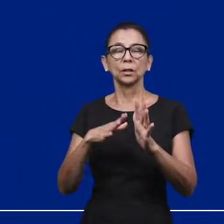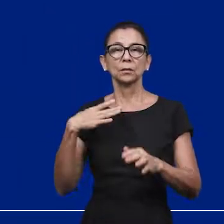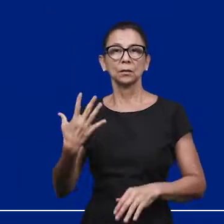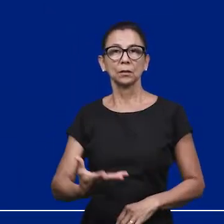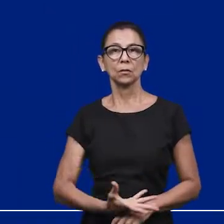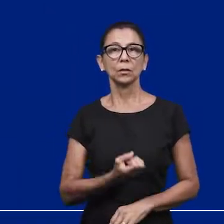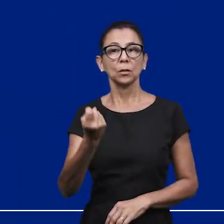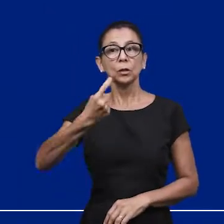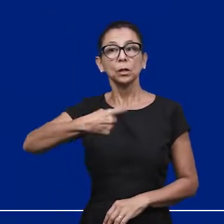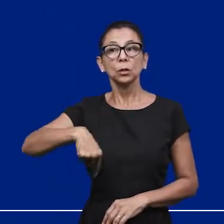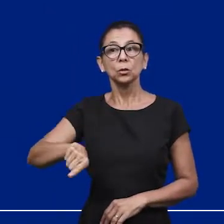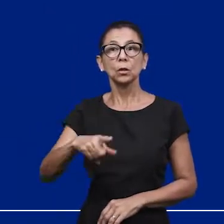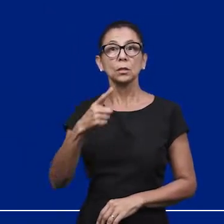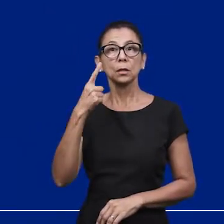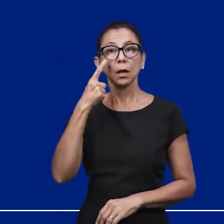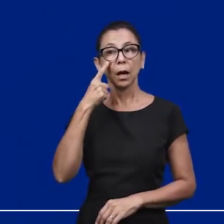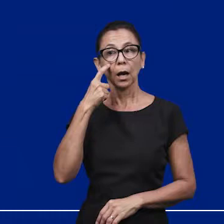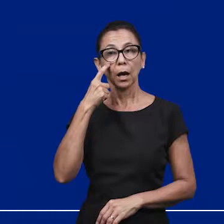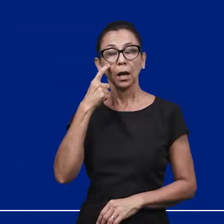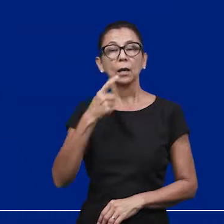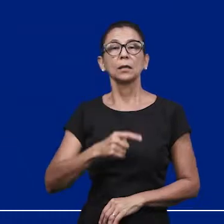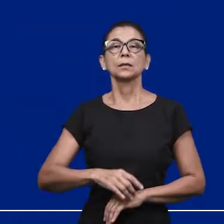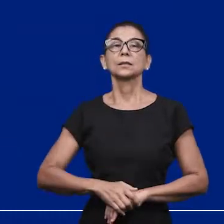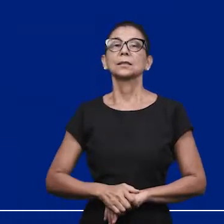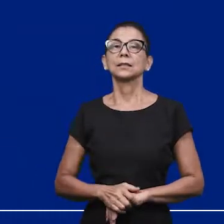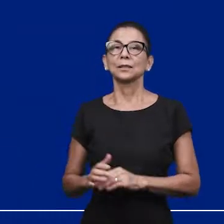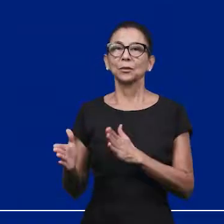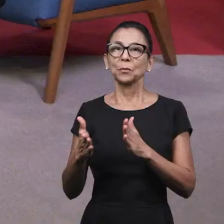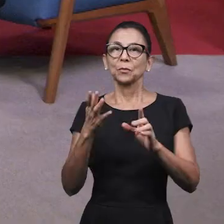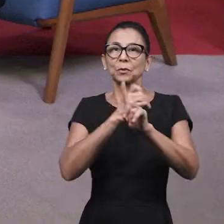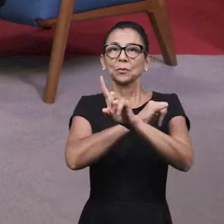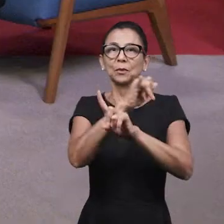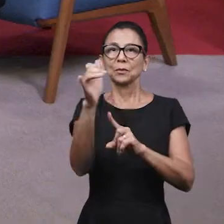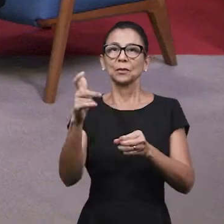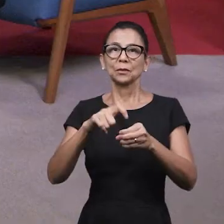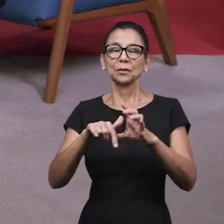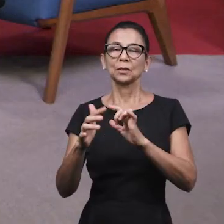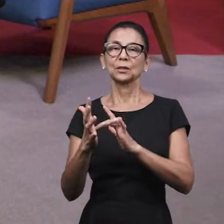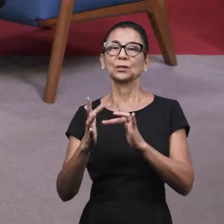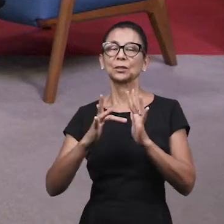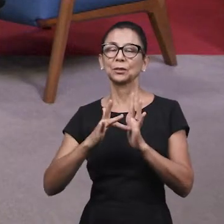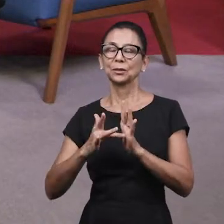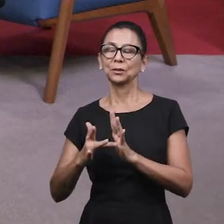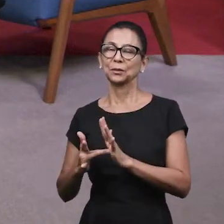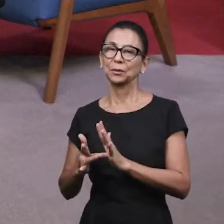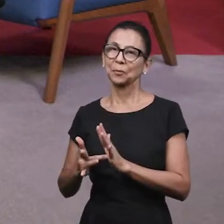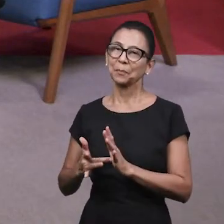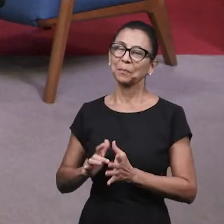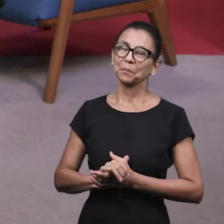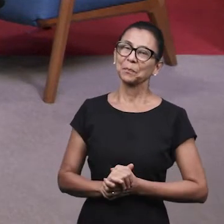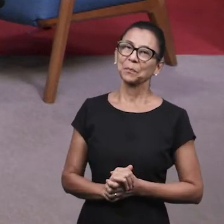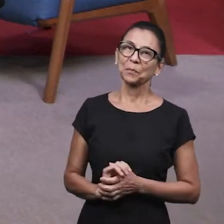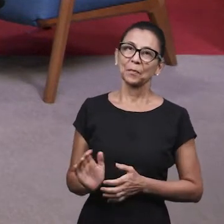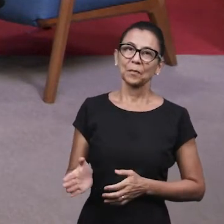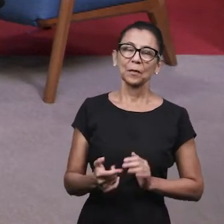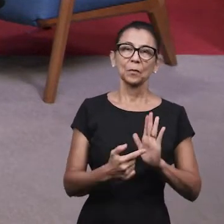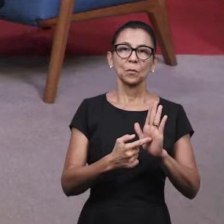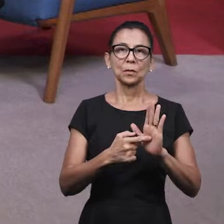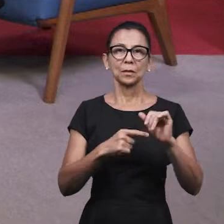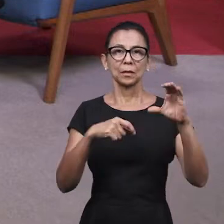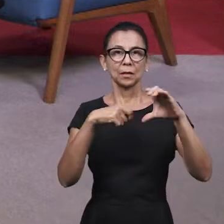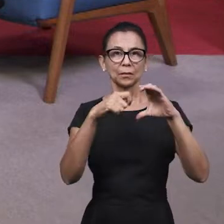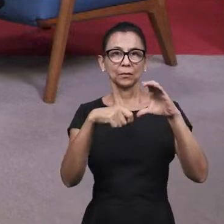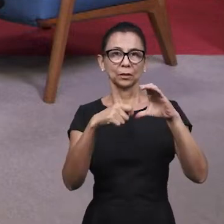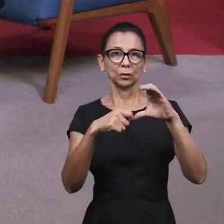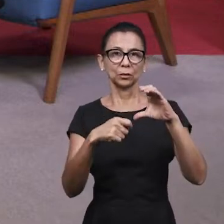et positionne le chrétien dans le temps prophétique de Dieu. Merci, Valdivino, de Joinville, Santa Catarina. Maintenant, nous allons passer